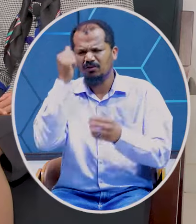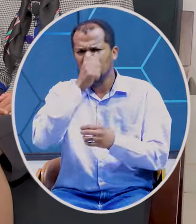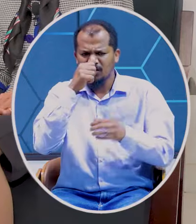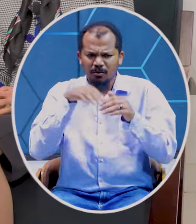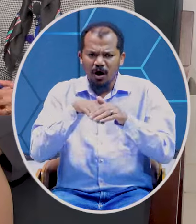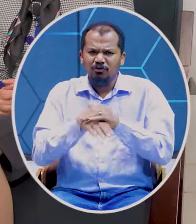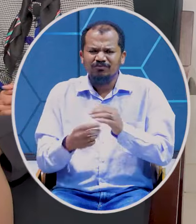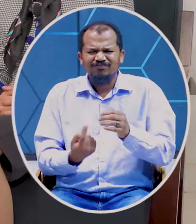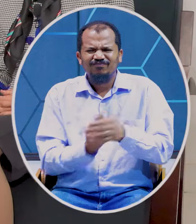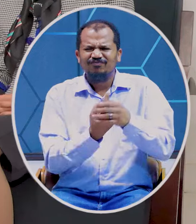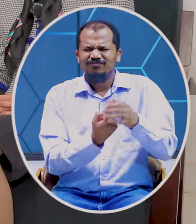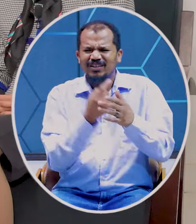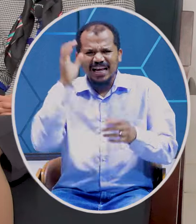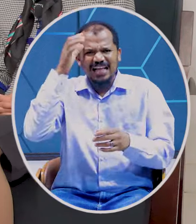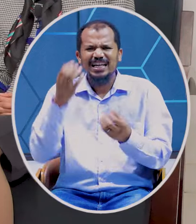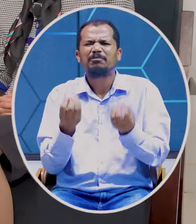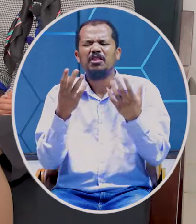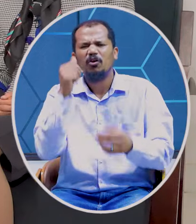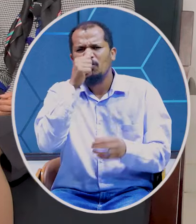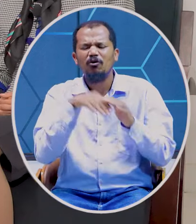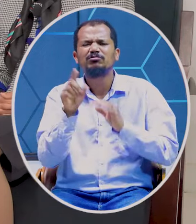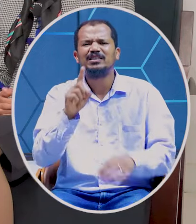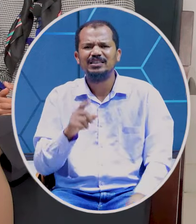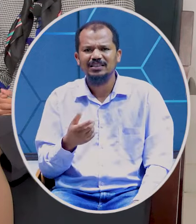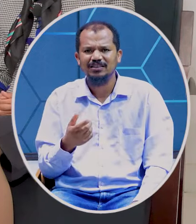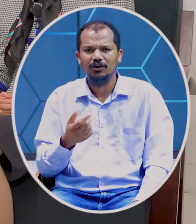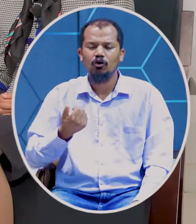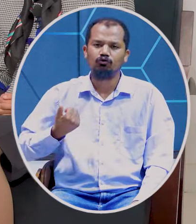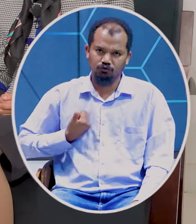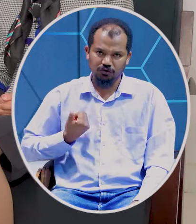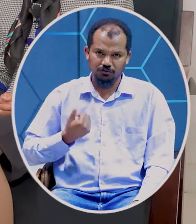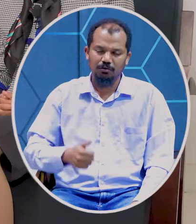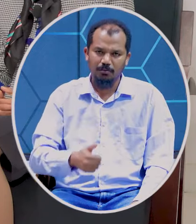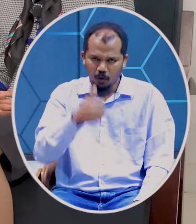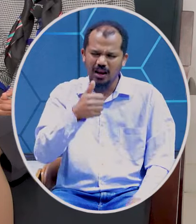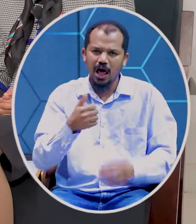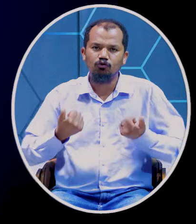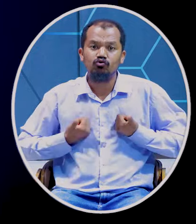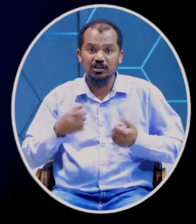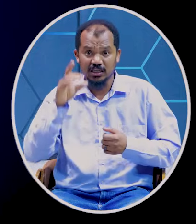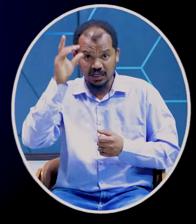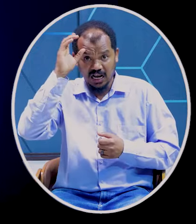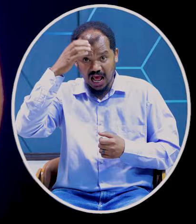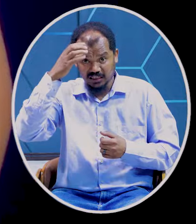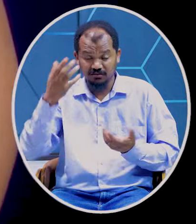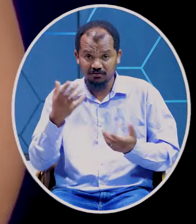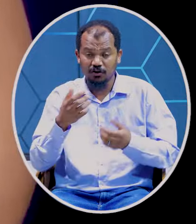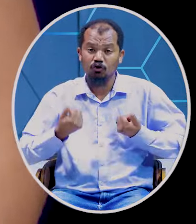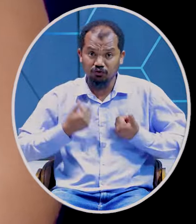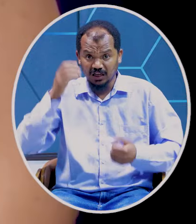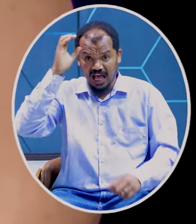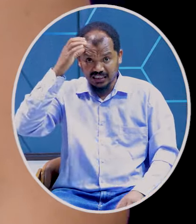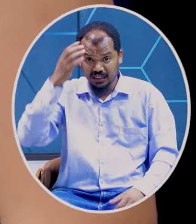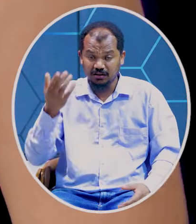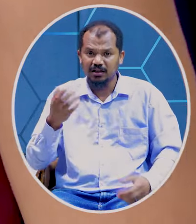አብዛኛው ኢትዮጵያ ውስጥ የሚከሰተው የካንሰር አይነት የትኛው ነው? ያው የጡት ካንሰር ማናነት መሪውን ይዞ ያለው